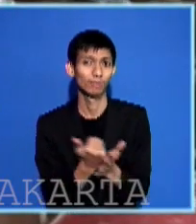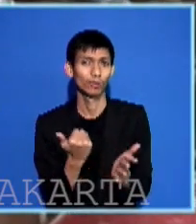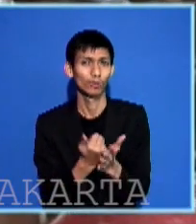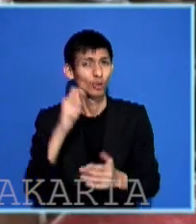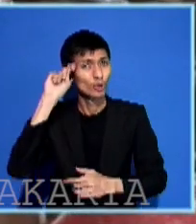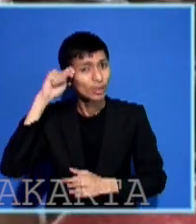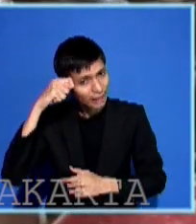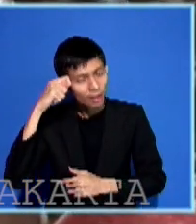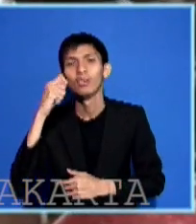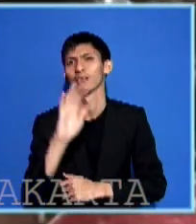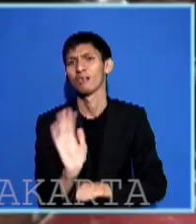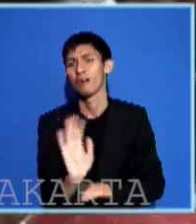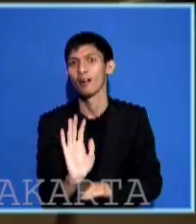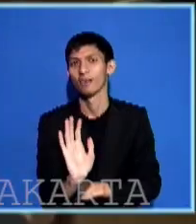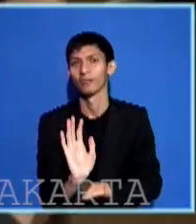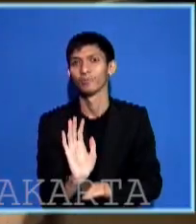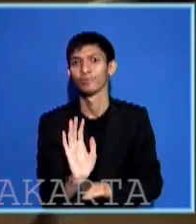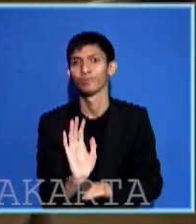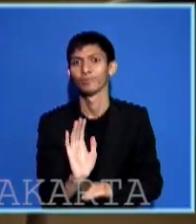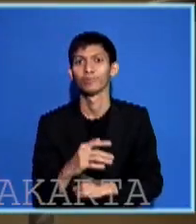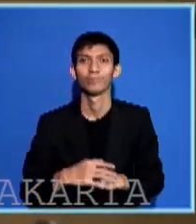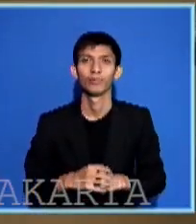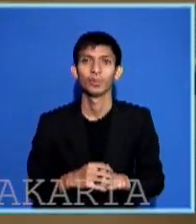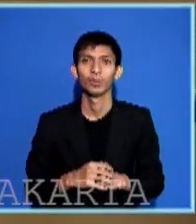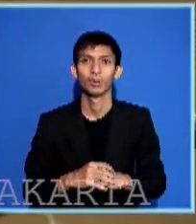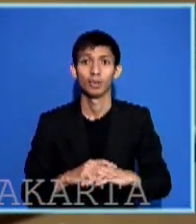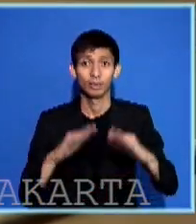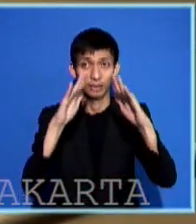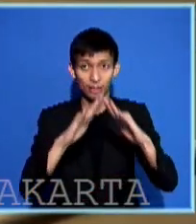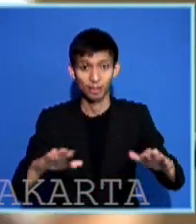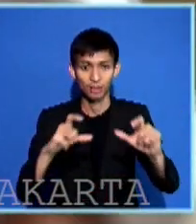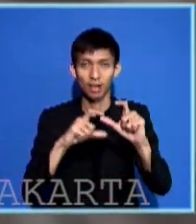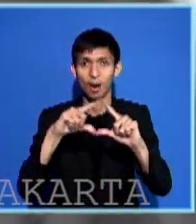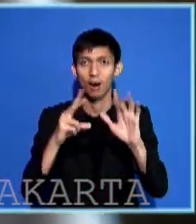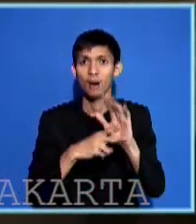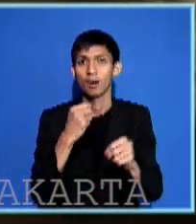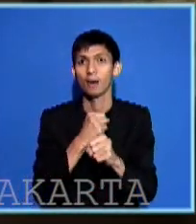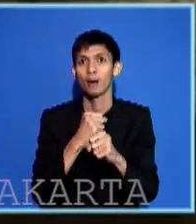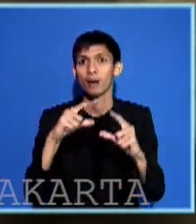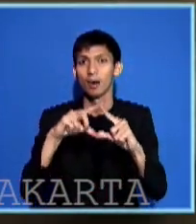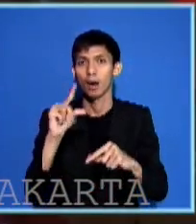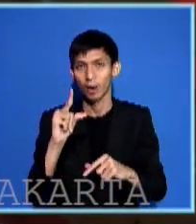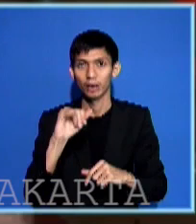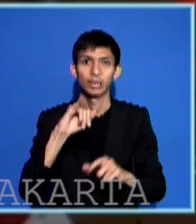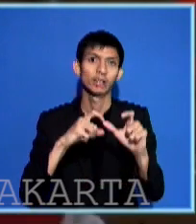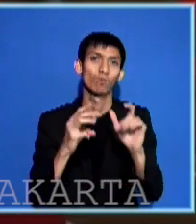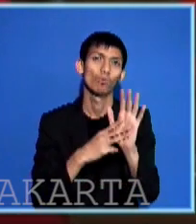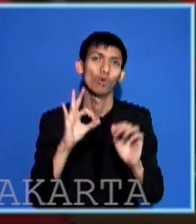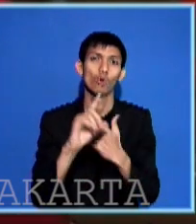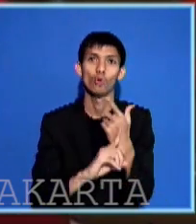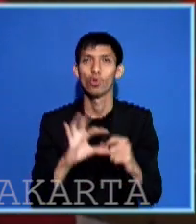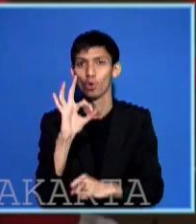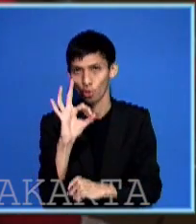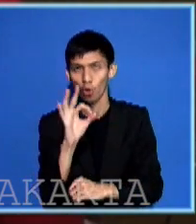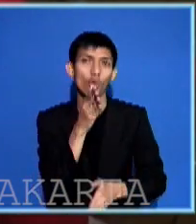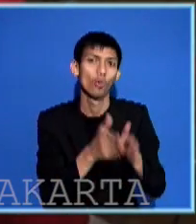Istiantoro negesaken bilih wontenipun Sanggar Ismaya menika ingkang baken saged nuwaken raos remen lan tresna dumateng seni budaya Jawi.